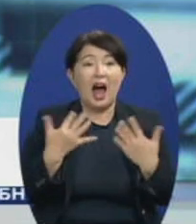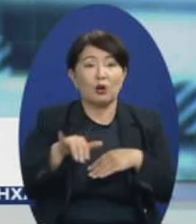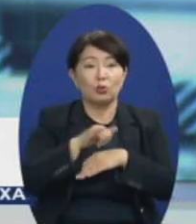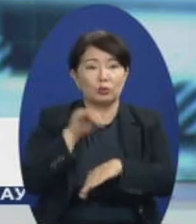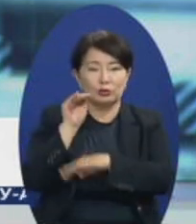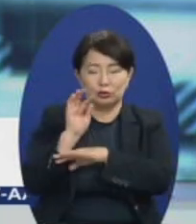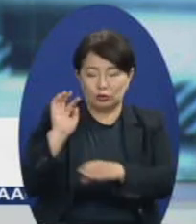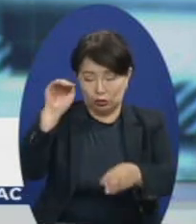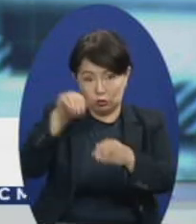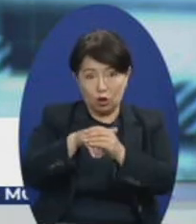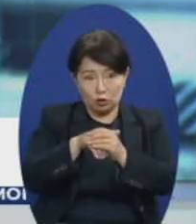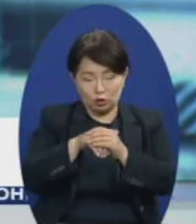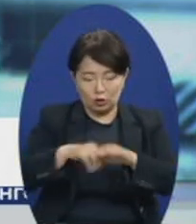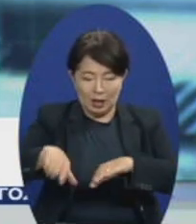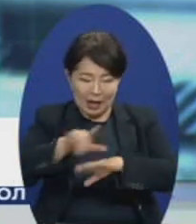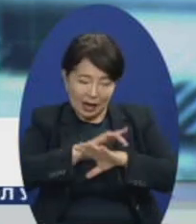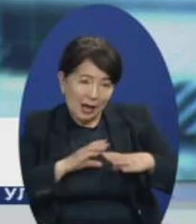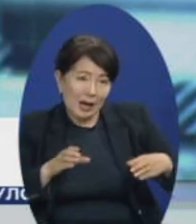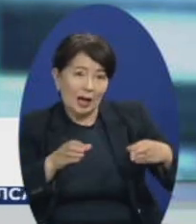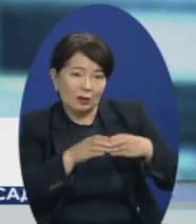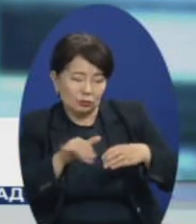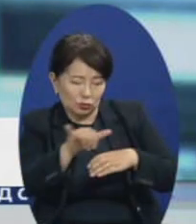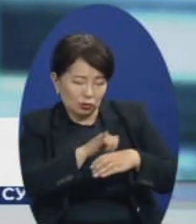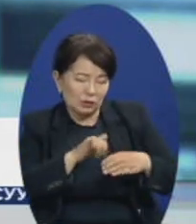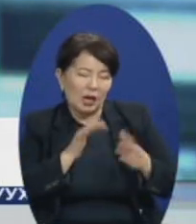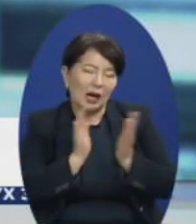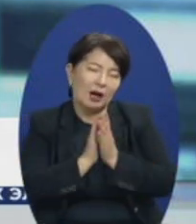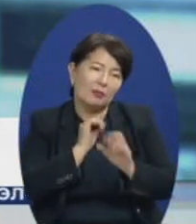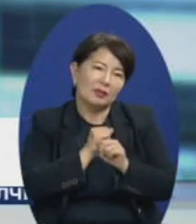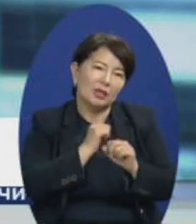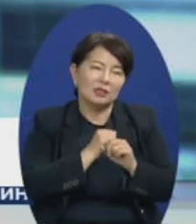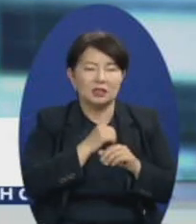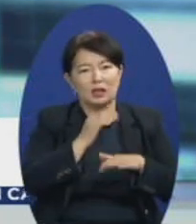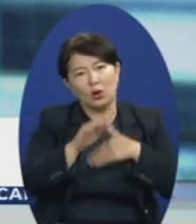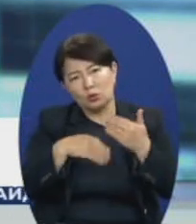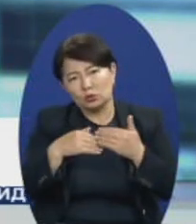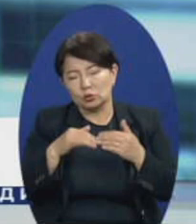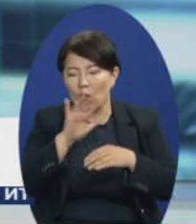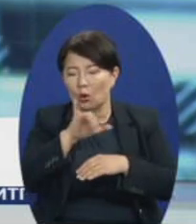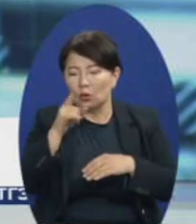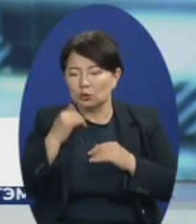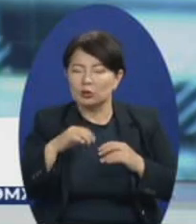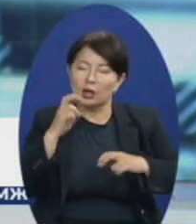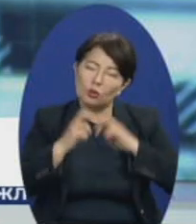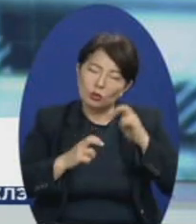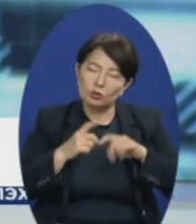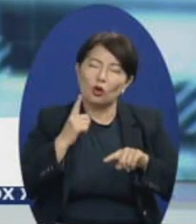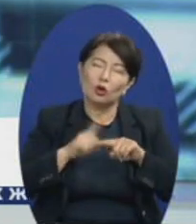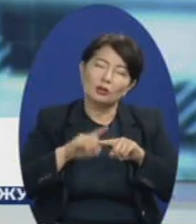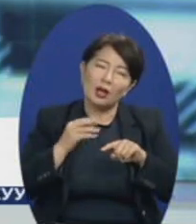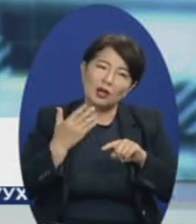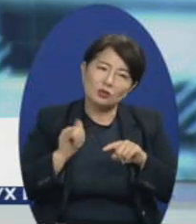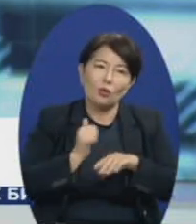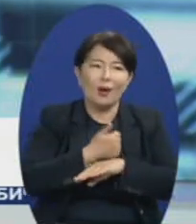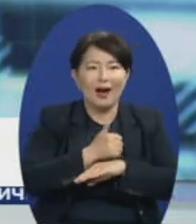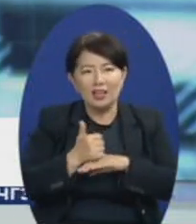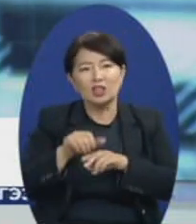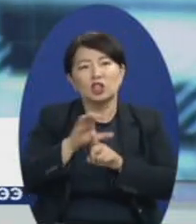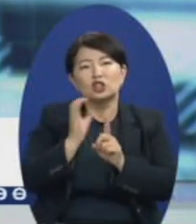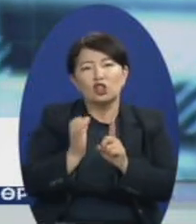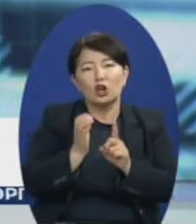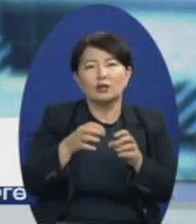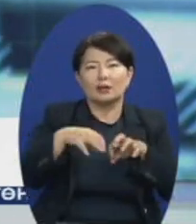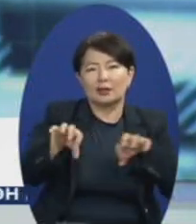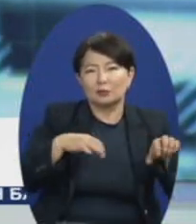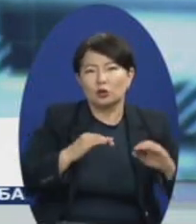төлөөлөл оролцож, бүс нутгийн хэмжээнд хамтын ажиллагааг үргэлжүүлэх, уул уурхай үйлдвэрлэл, хөдөө аж ахуй, аялал жуулчлал, мөн соёлын салбарыг хамтран хөгжүүлэх тал